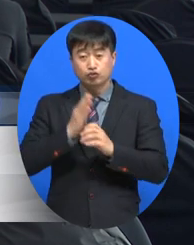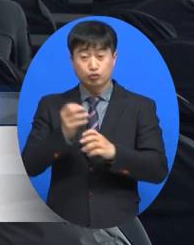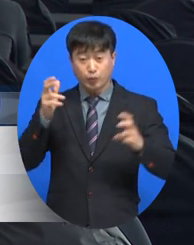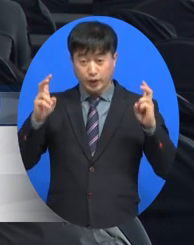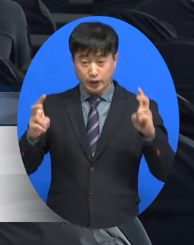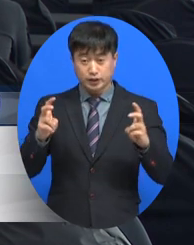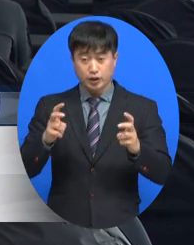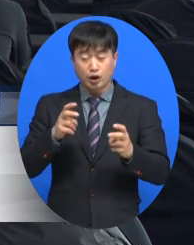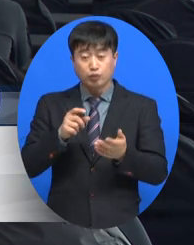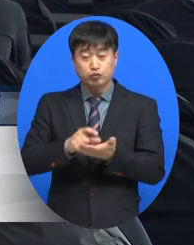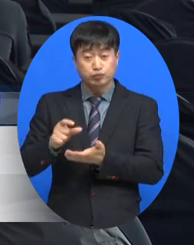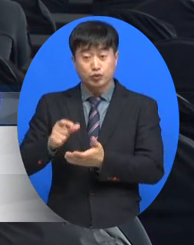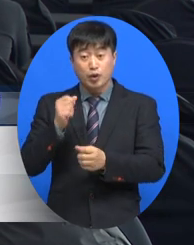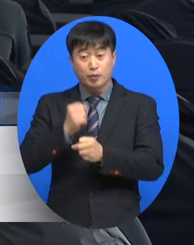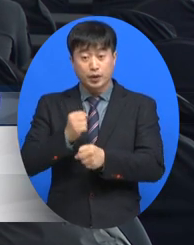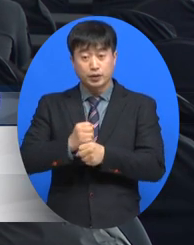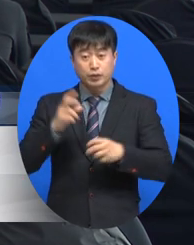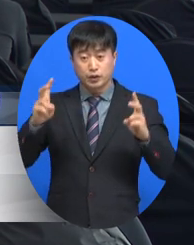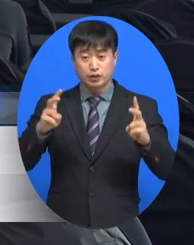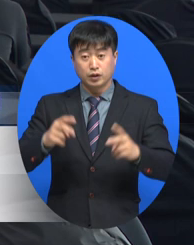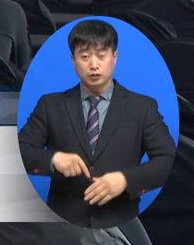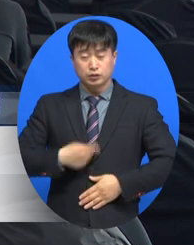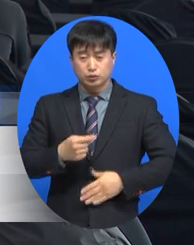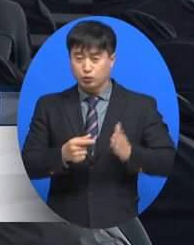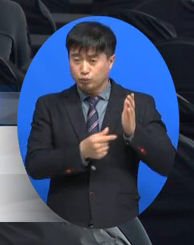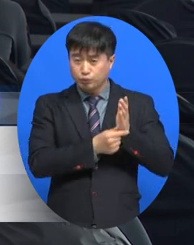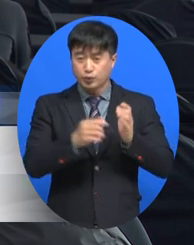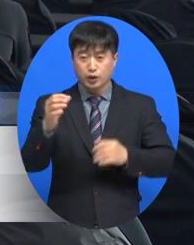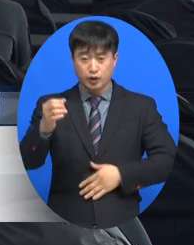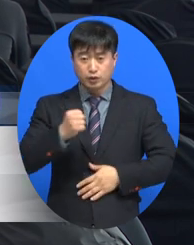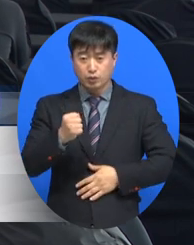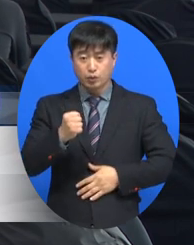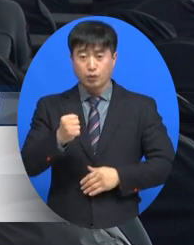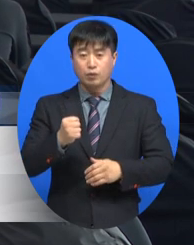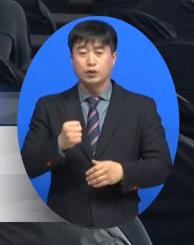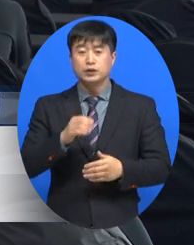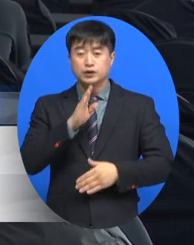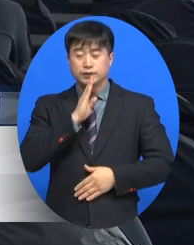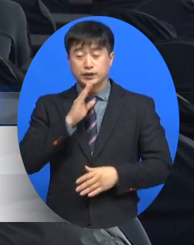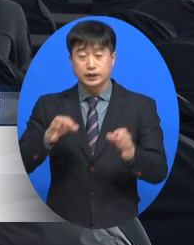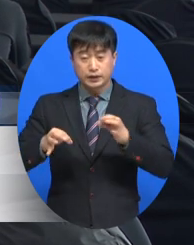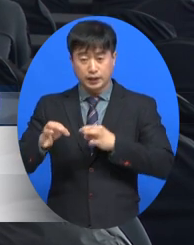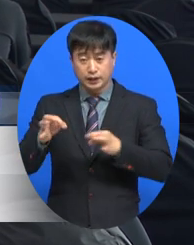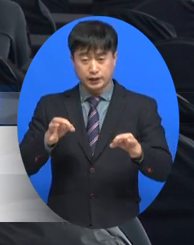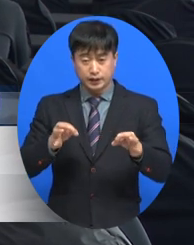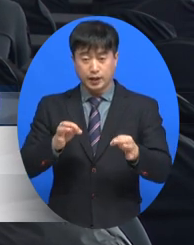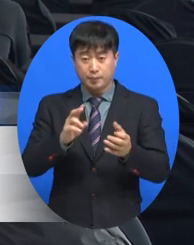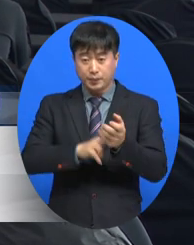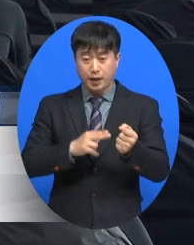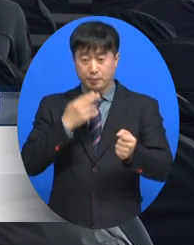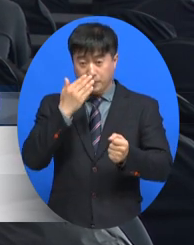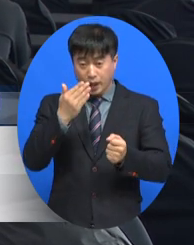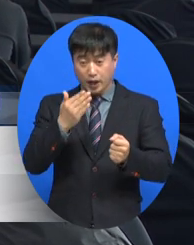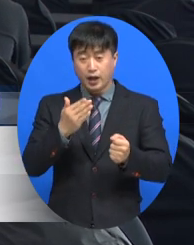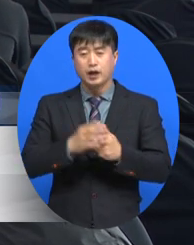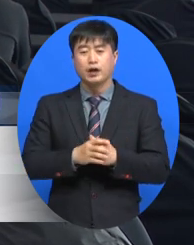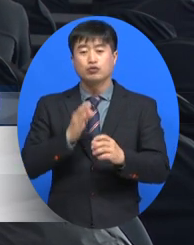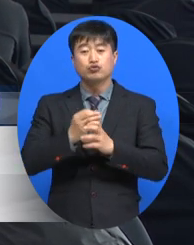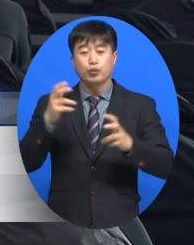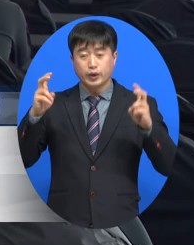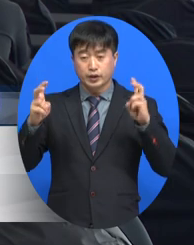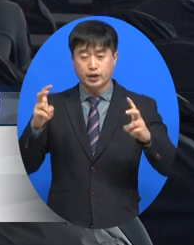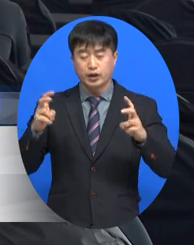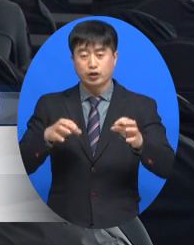중소 부품 제조업체들이 자신들의 브랜드를 가지고 실제 시장에 출시할 수 있도록 해서